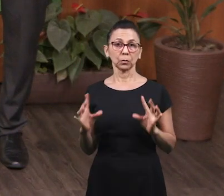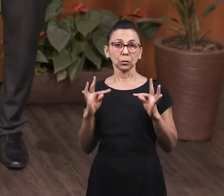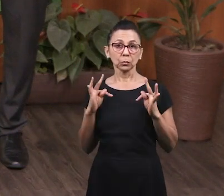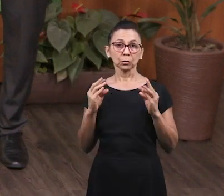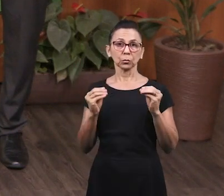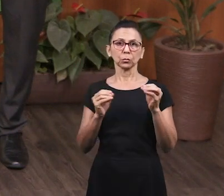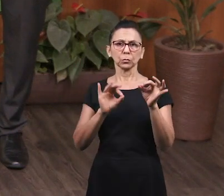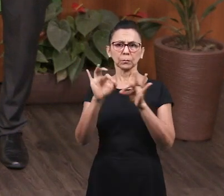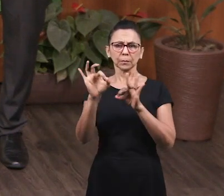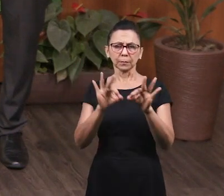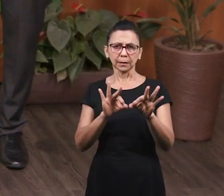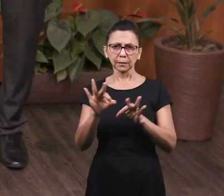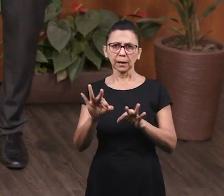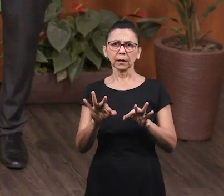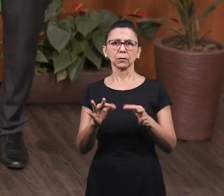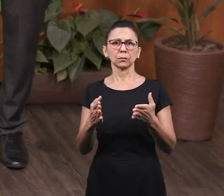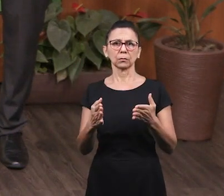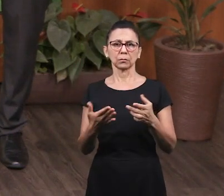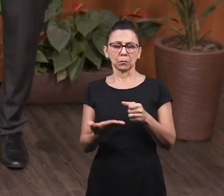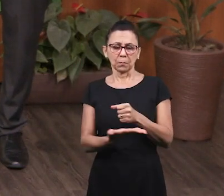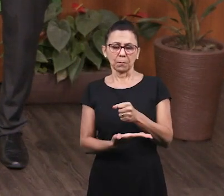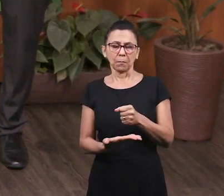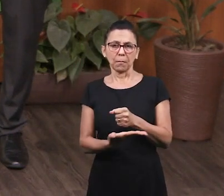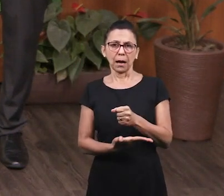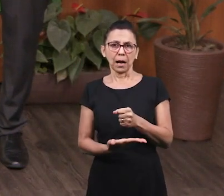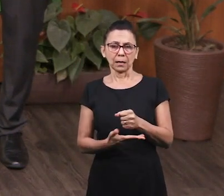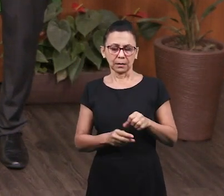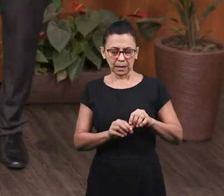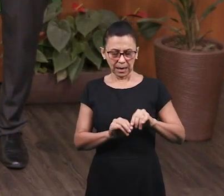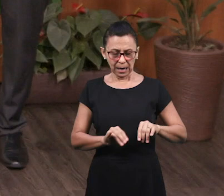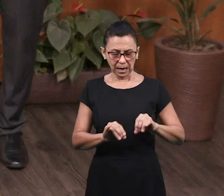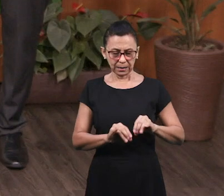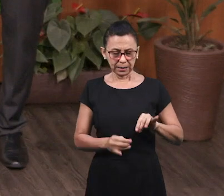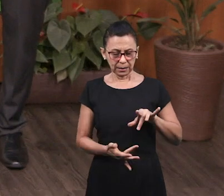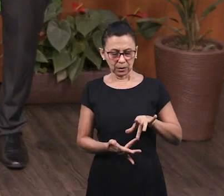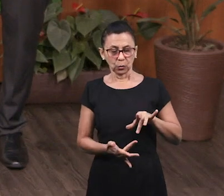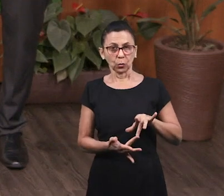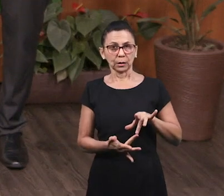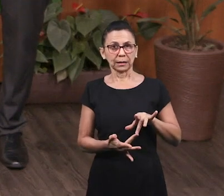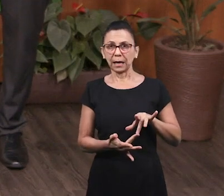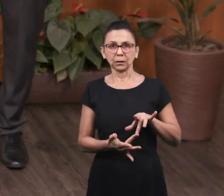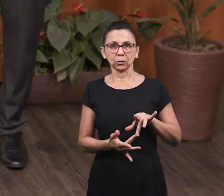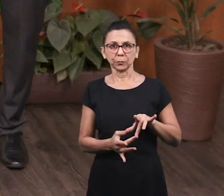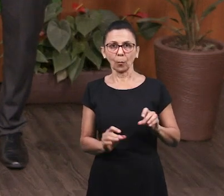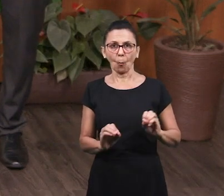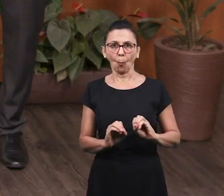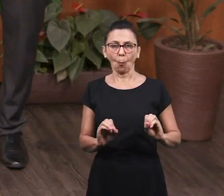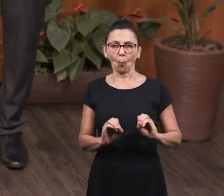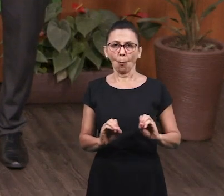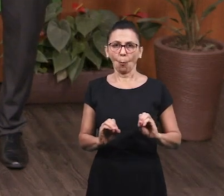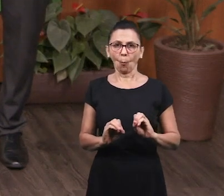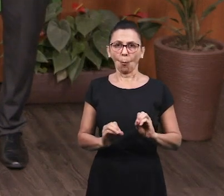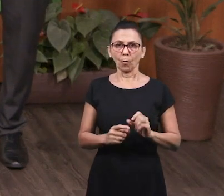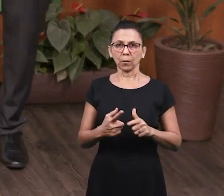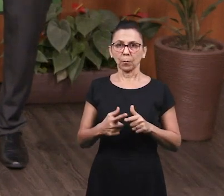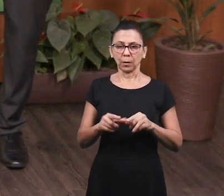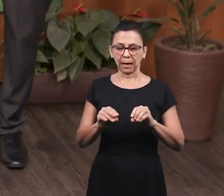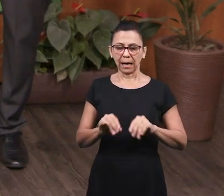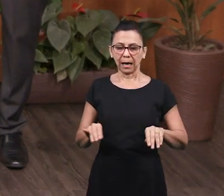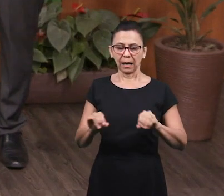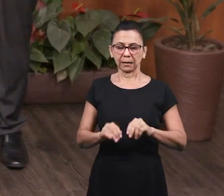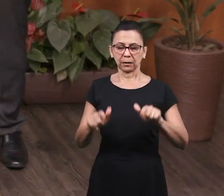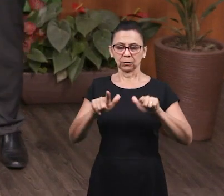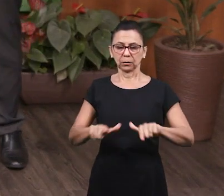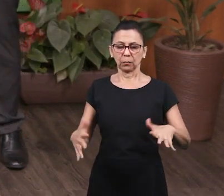donc le rideau de la cour a été construite avec ces colonnes-là. Le contact avec le